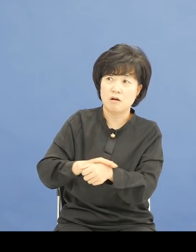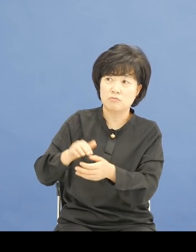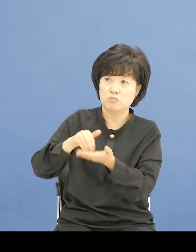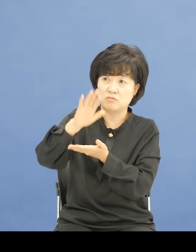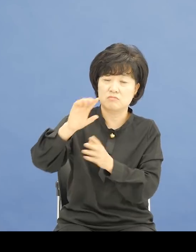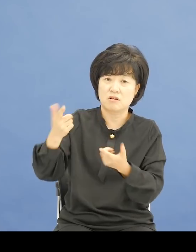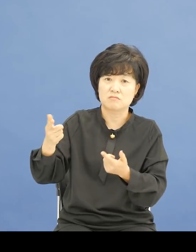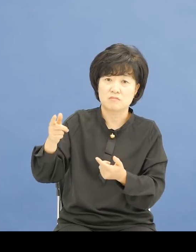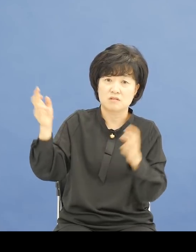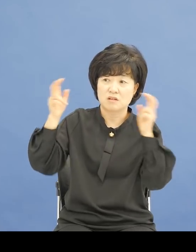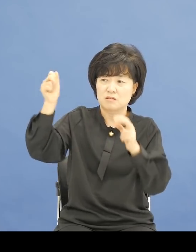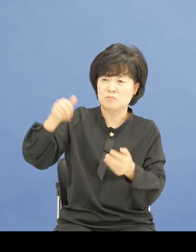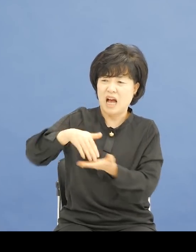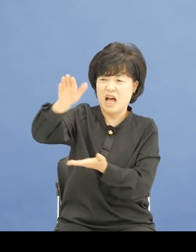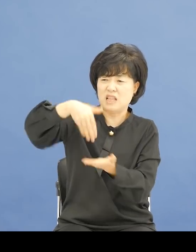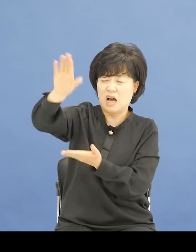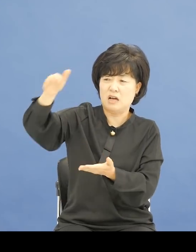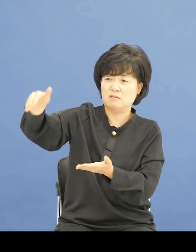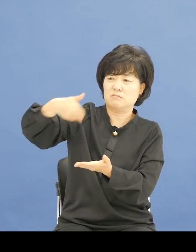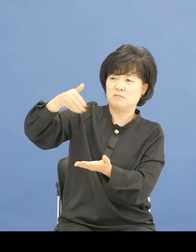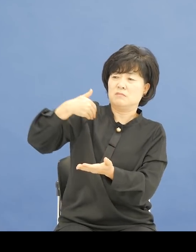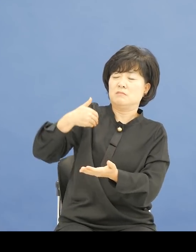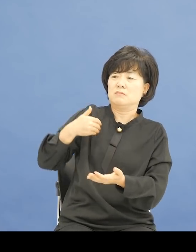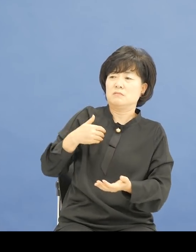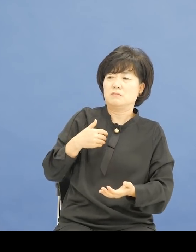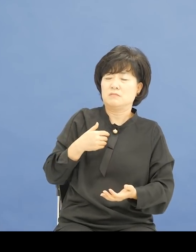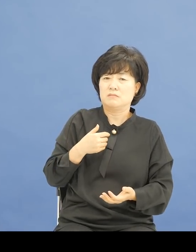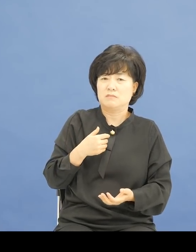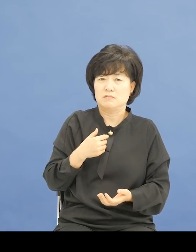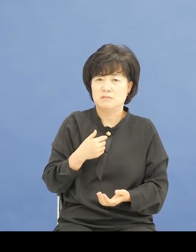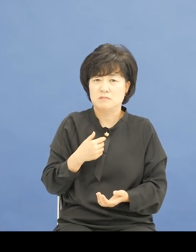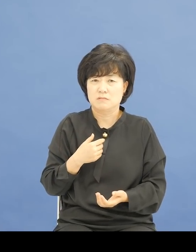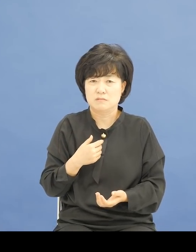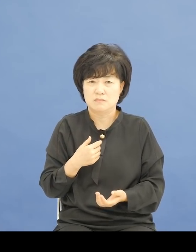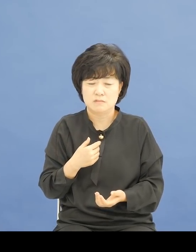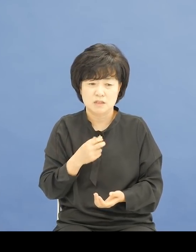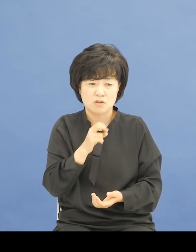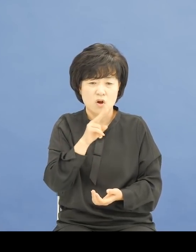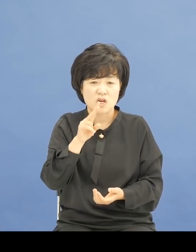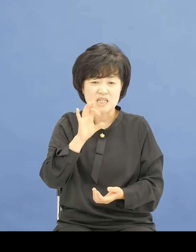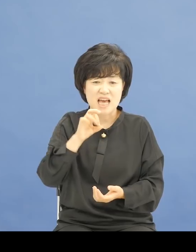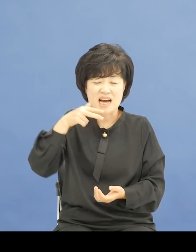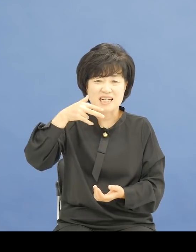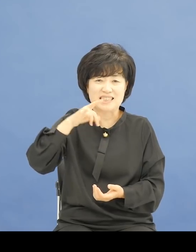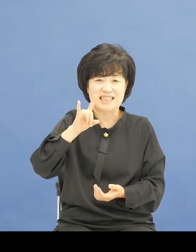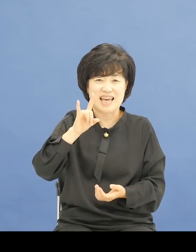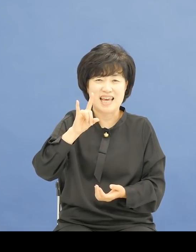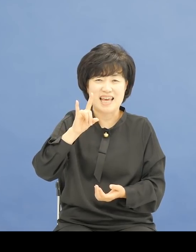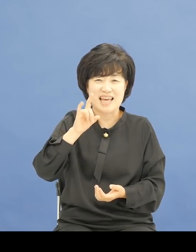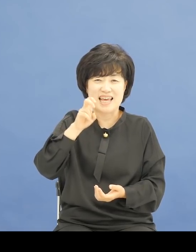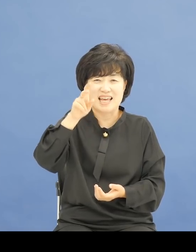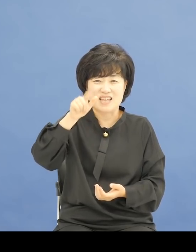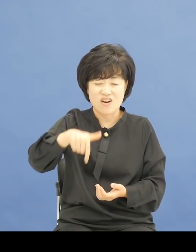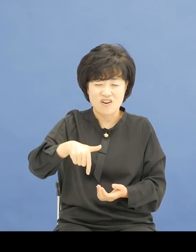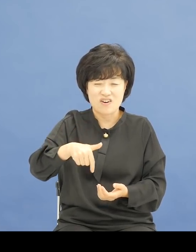쫓아낼 일이 없는데 사장님이 이제 막 또 나가달라고 해서 양재역 화장실로 또